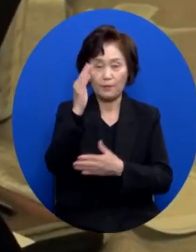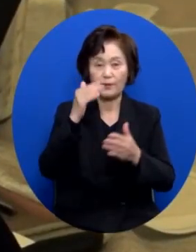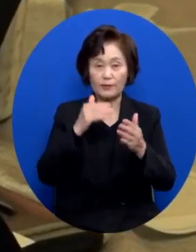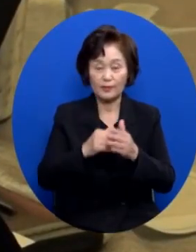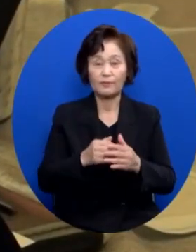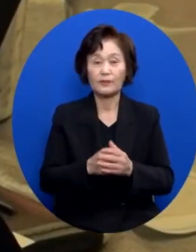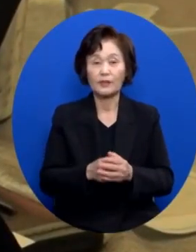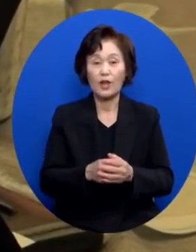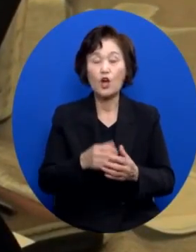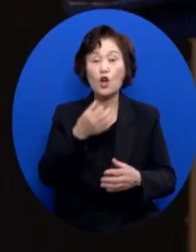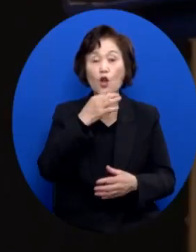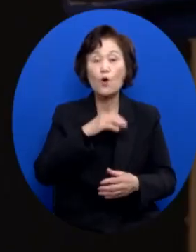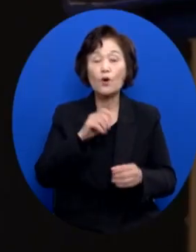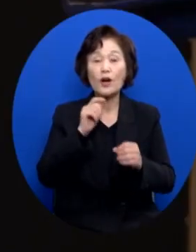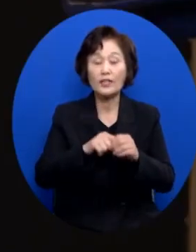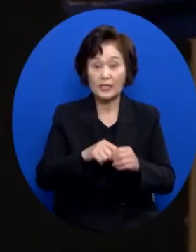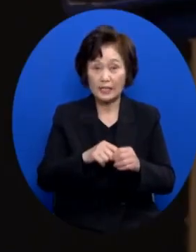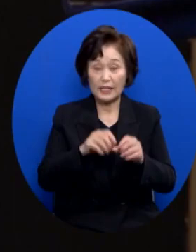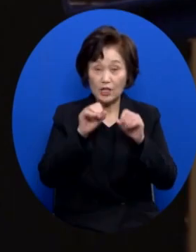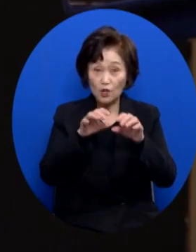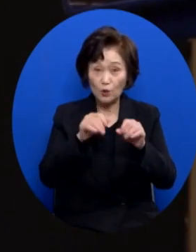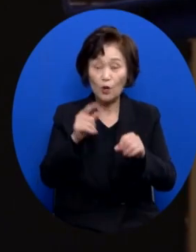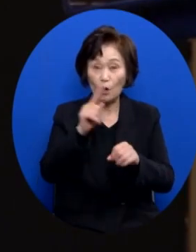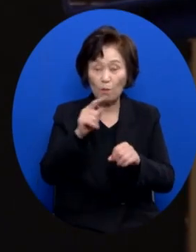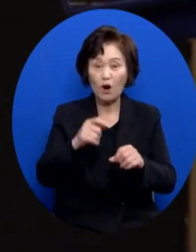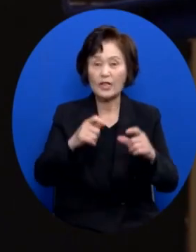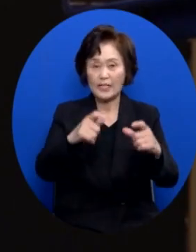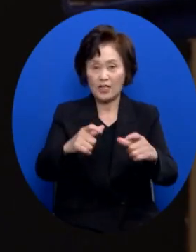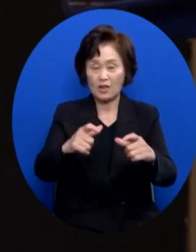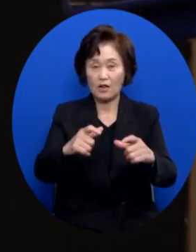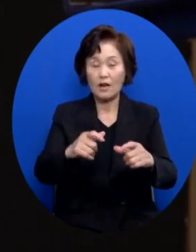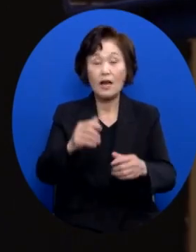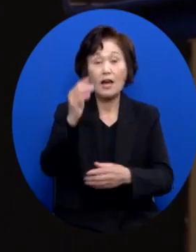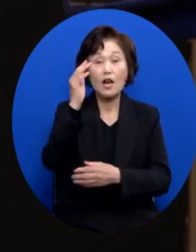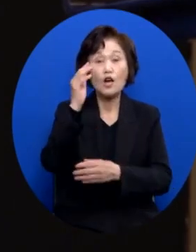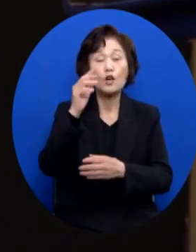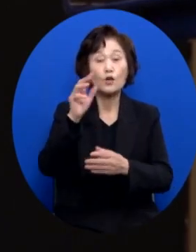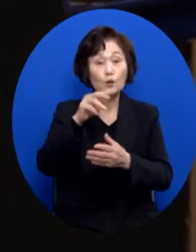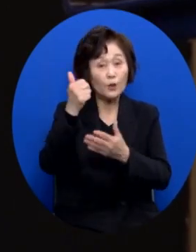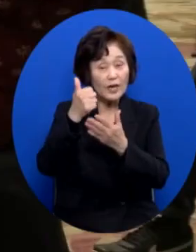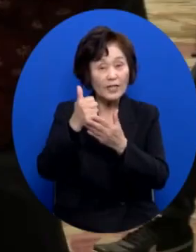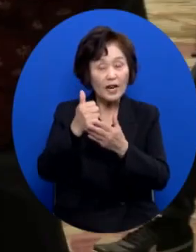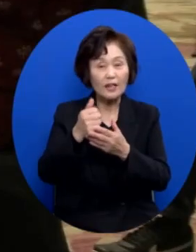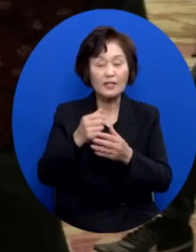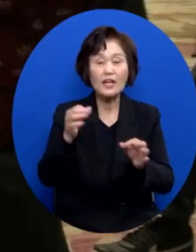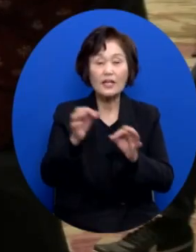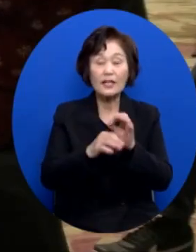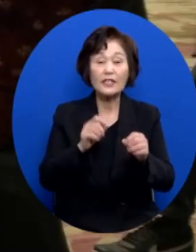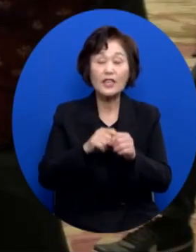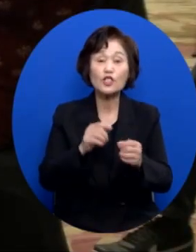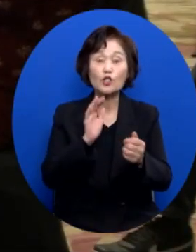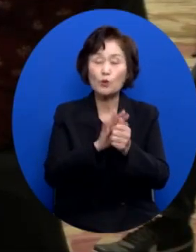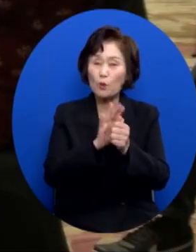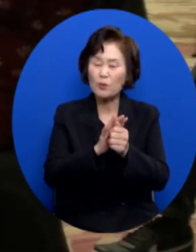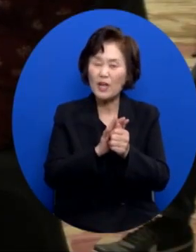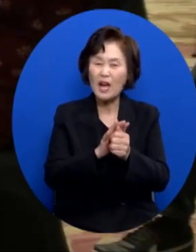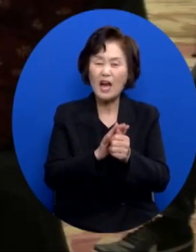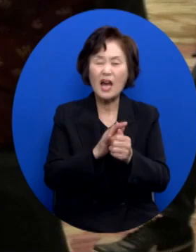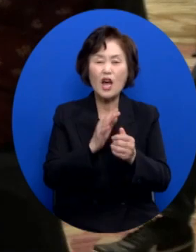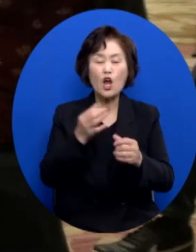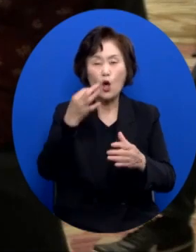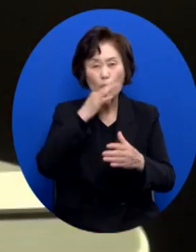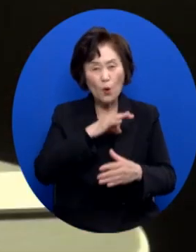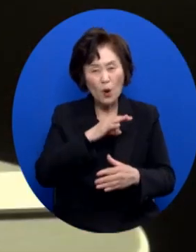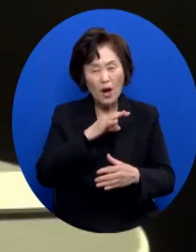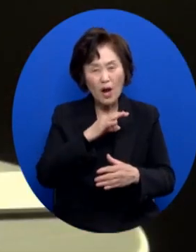국가들의 효과적인 선교 위한 키워 사무총장은 경제적 지원에 반한 서구적 선교 방식이 효과를 거두기